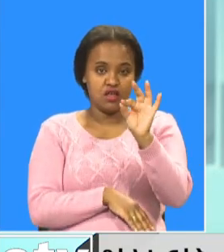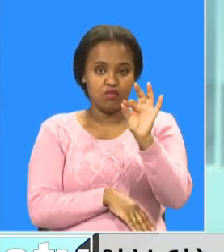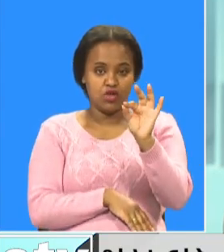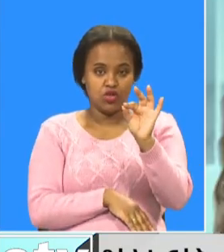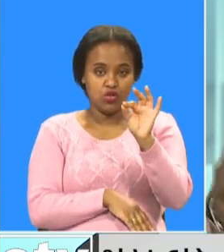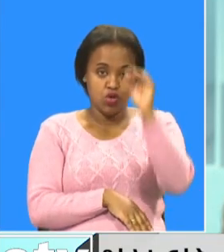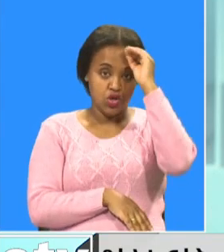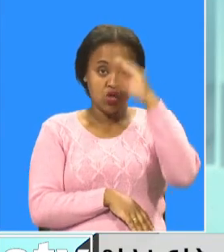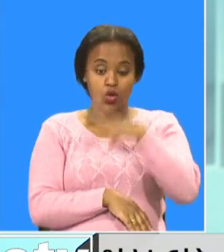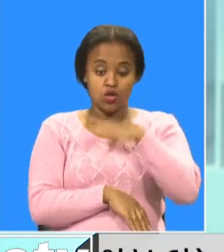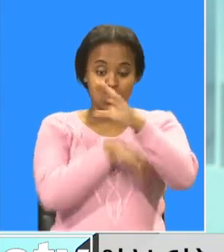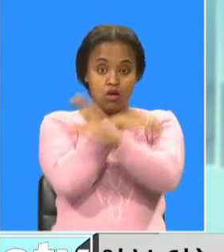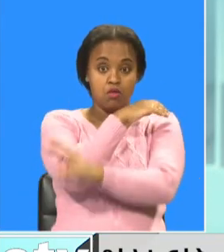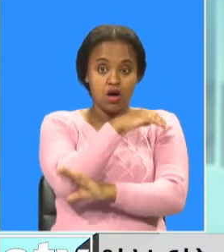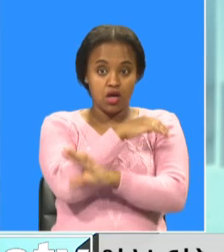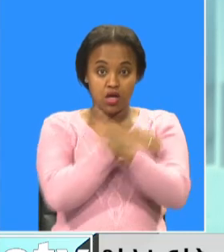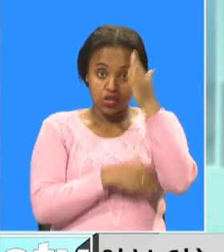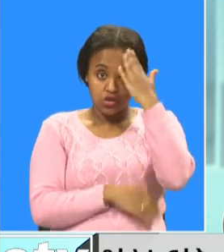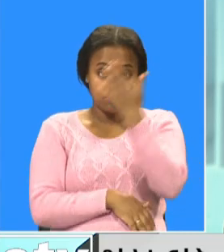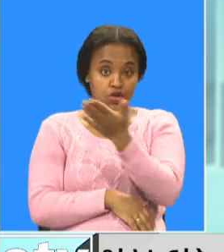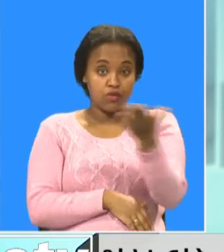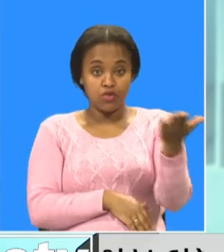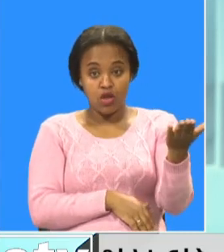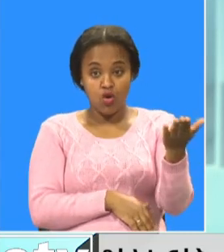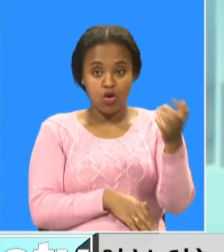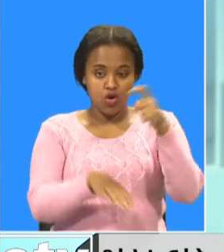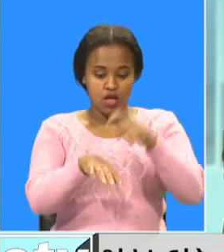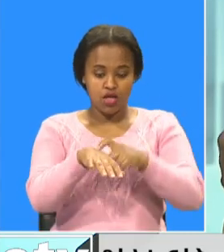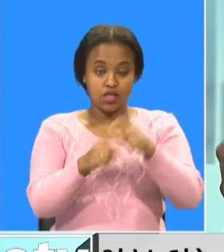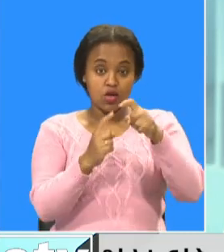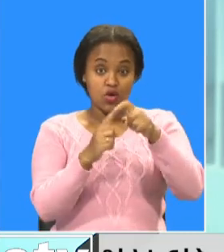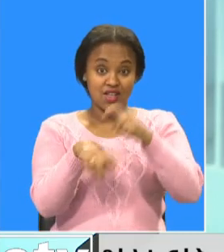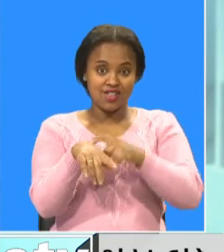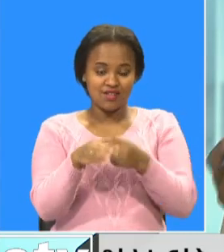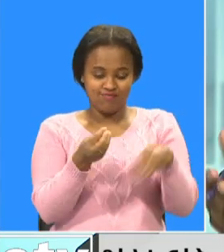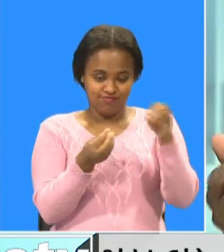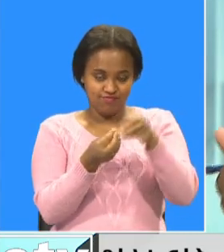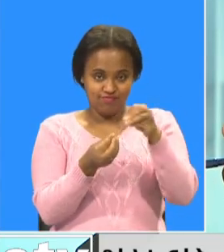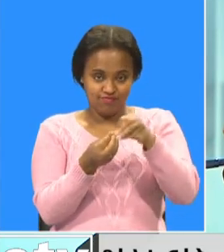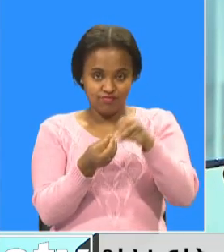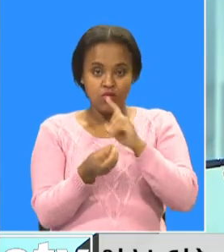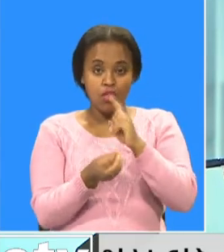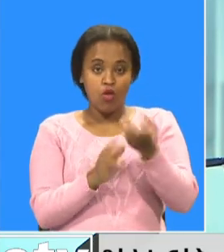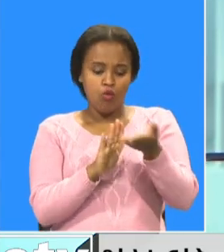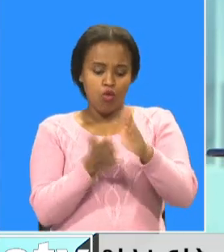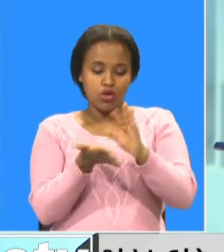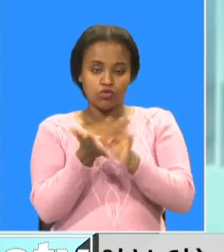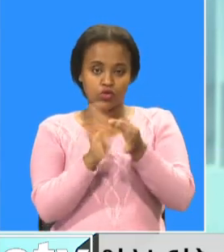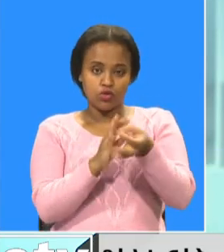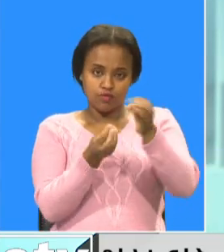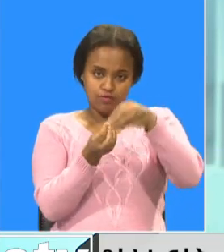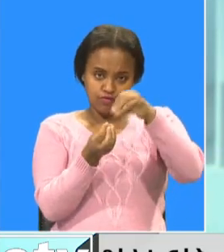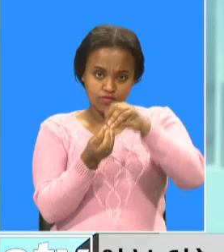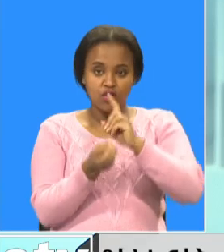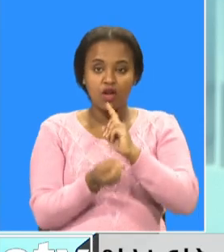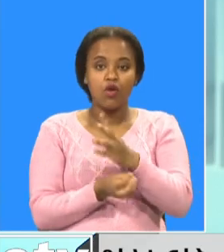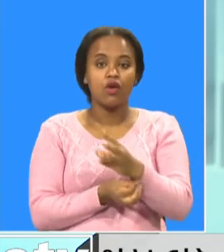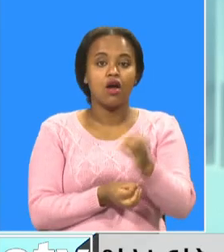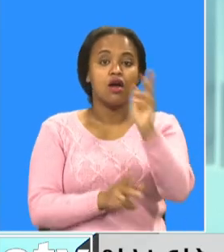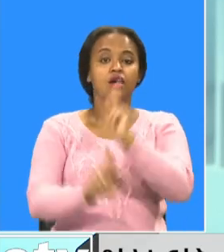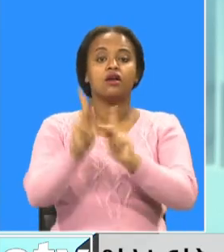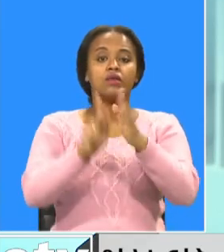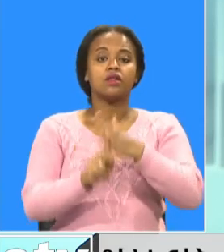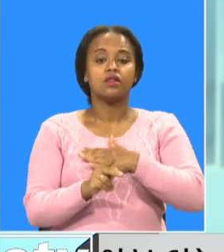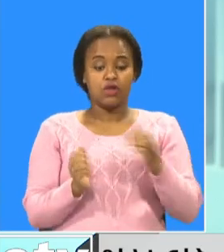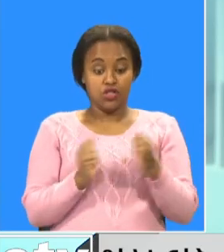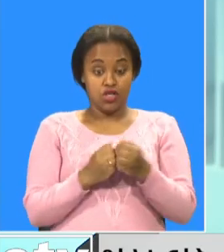ማለት ነው። በሀገራችንም እንደዚሁ እንደሚታወቀው ቁጥሩ ከጊዜ ወደ ጊዜ እየጨመረ ነው። የሟቾቹም ቁጥር እንደዚሁ እየጨመረ ነው እና ምናልባት ማህበረሰባችን